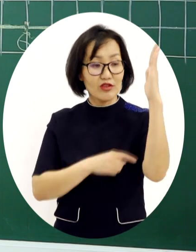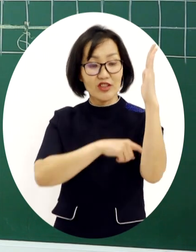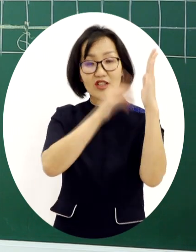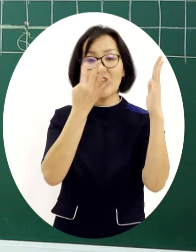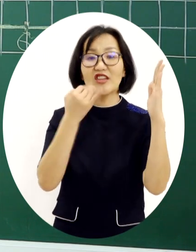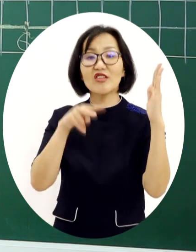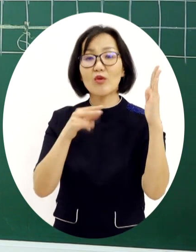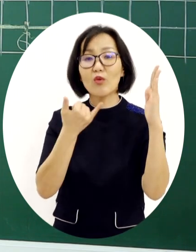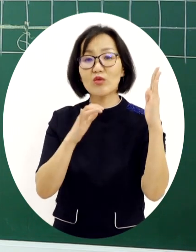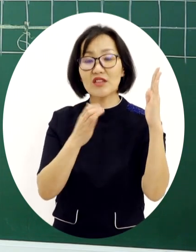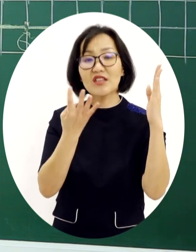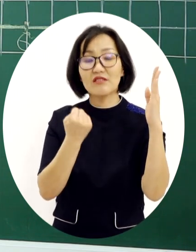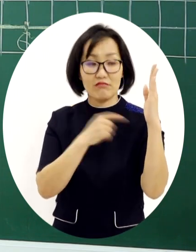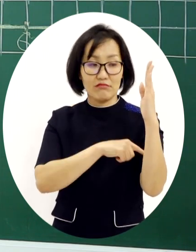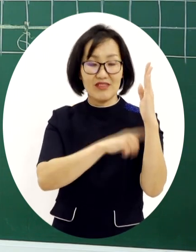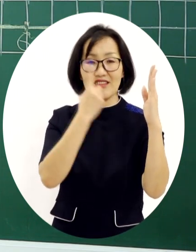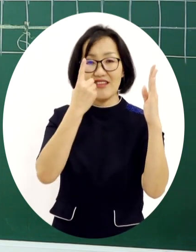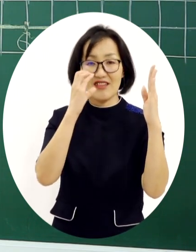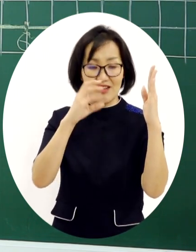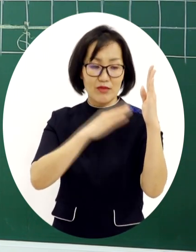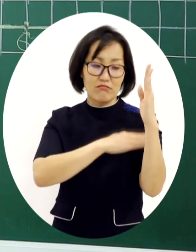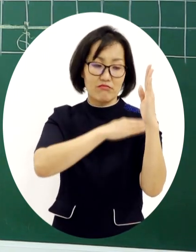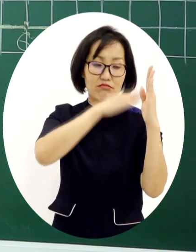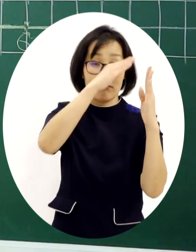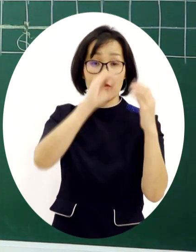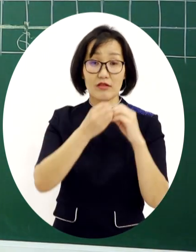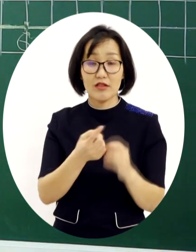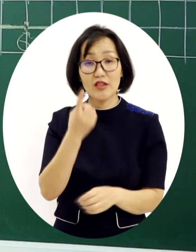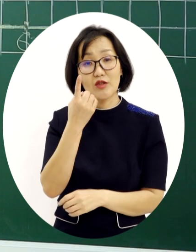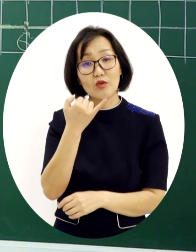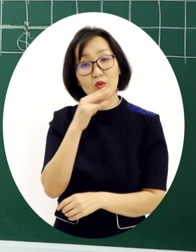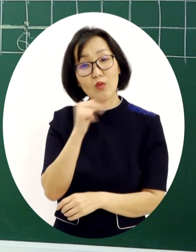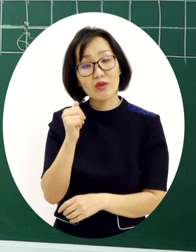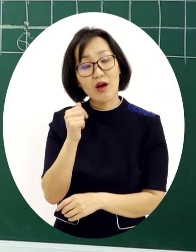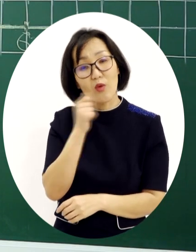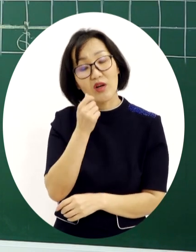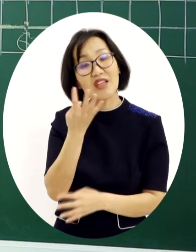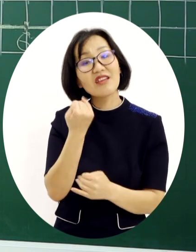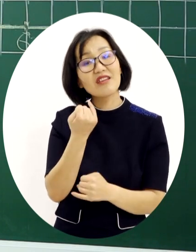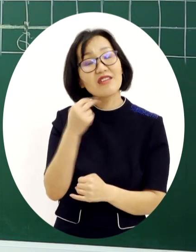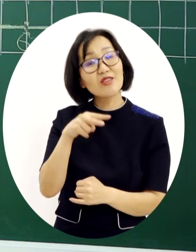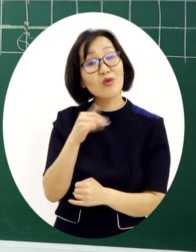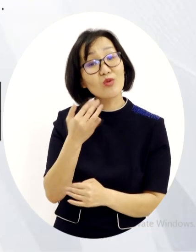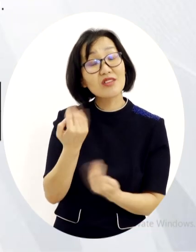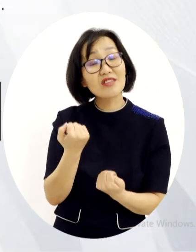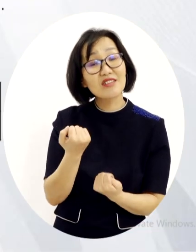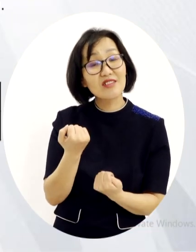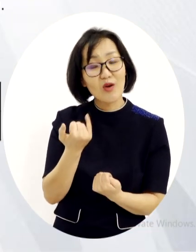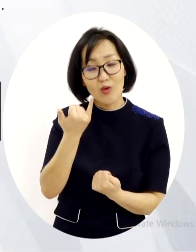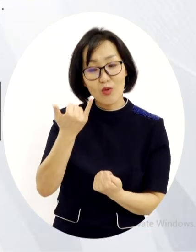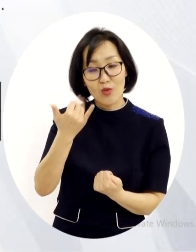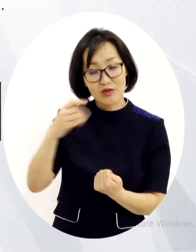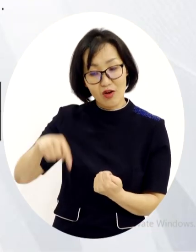тэмдэглэсэн? 1 см-ээр. За, нэг удаа угаахад хэдэн литр ус орно гэлээ?